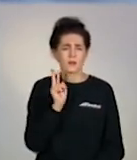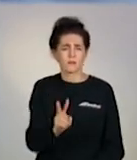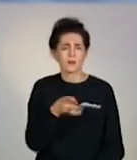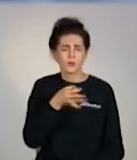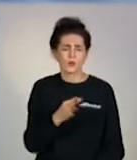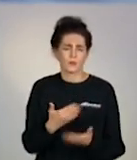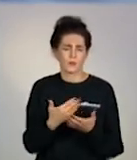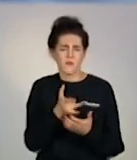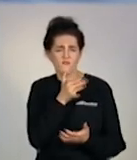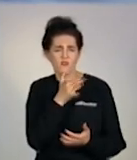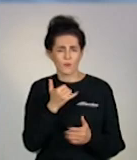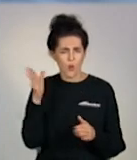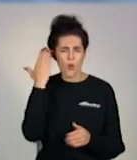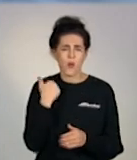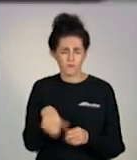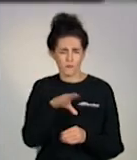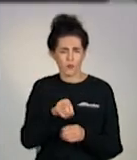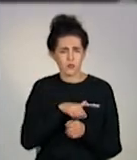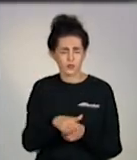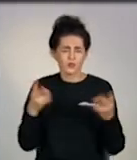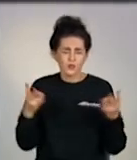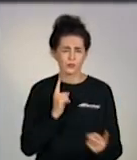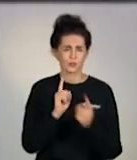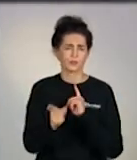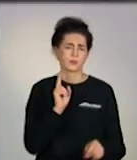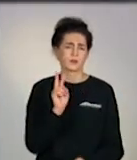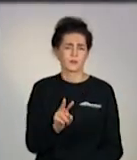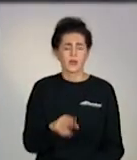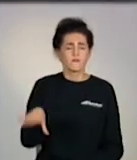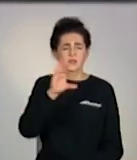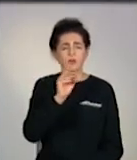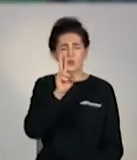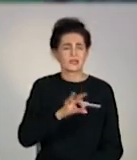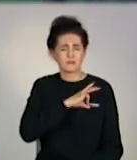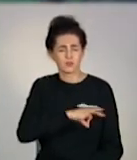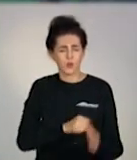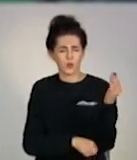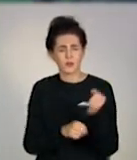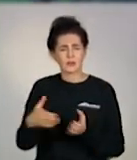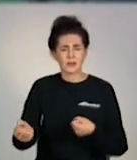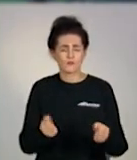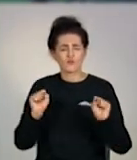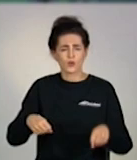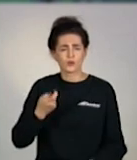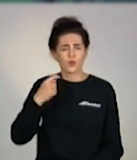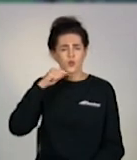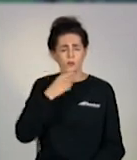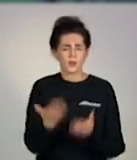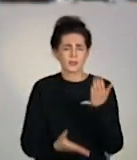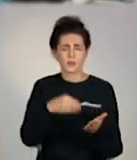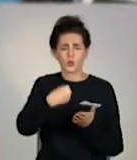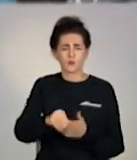пік, желательно, щоб ці тролейбуси їздили. Пасажири, що користуються комунальним транспортом, можуть зекономити, якщо придбають проїзний